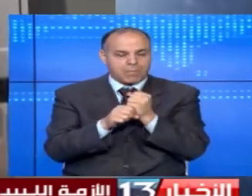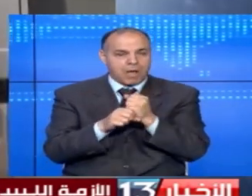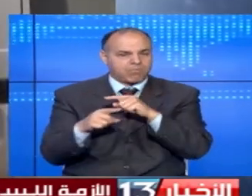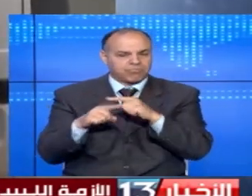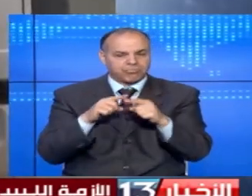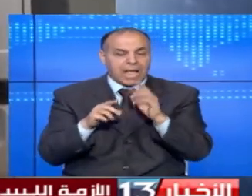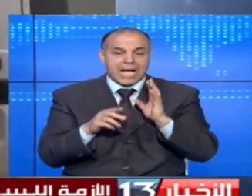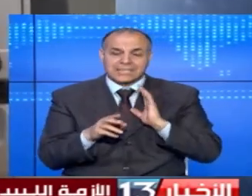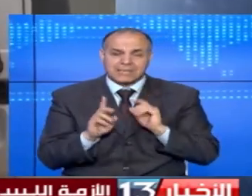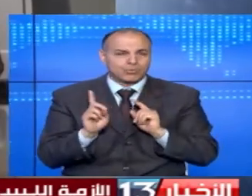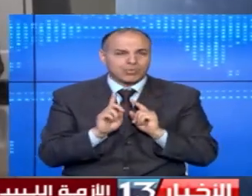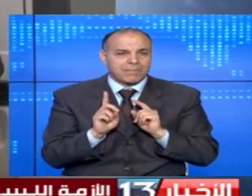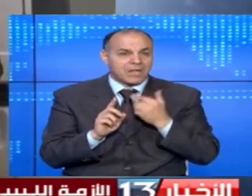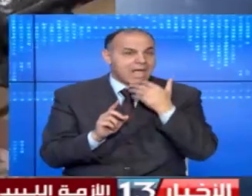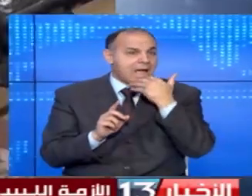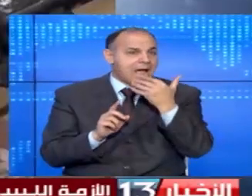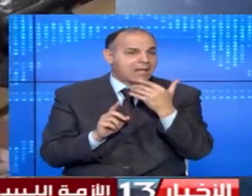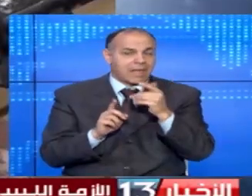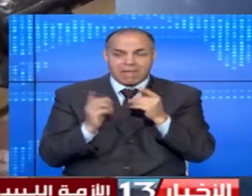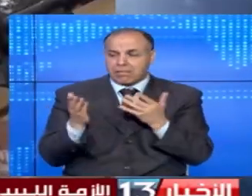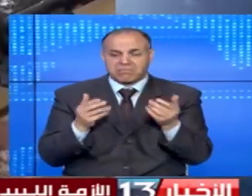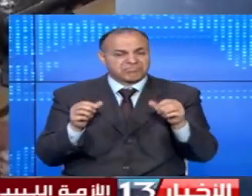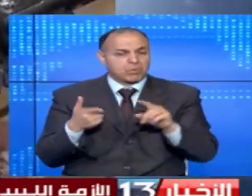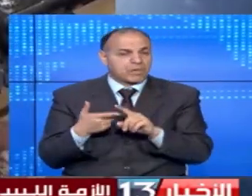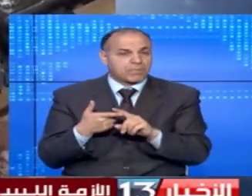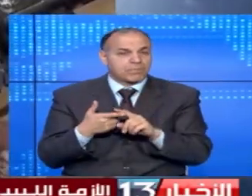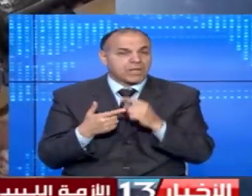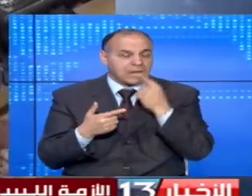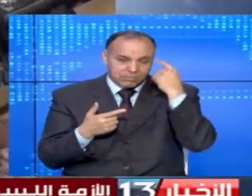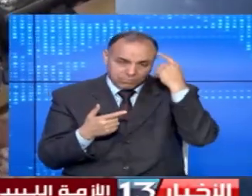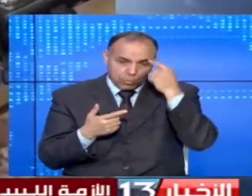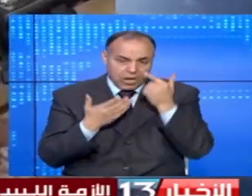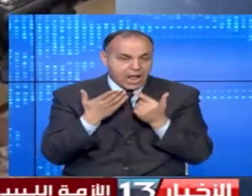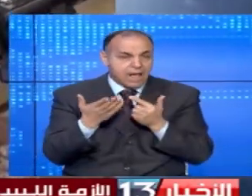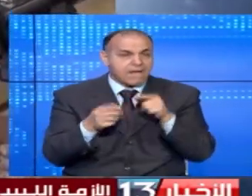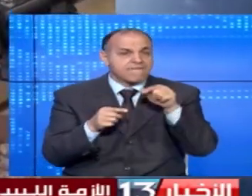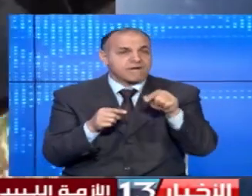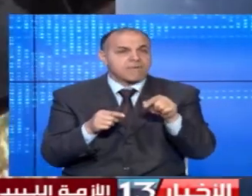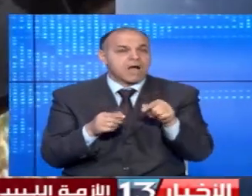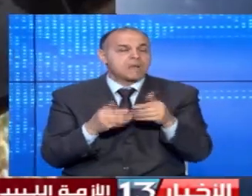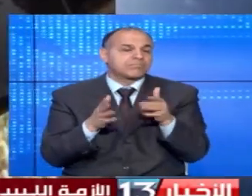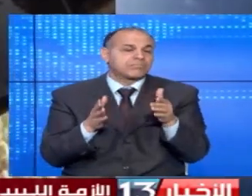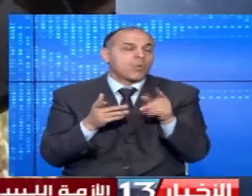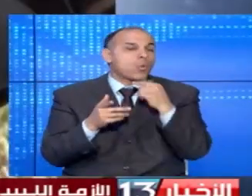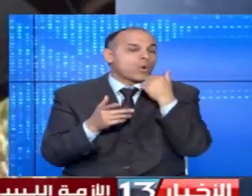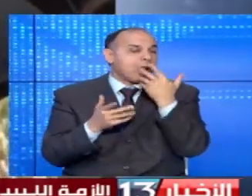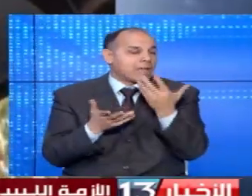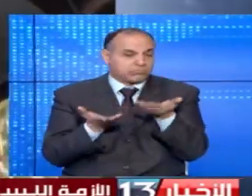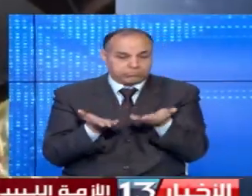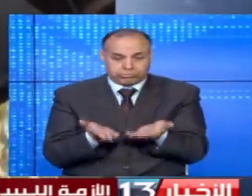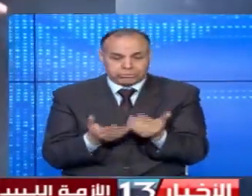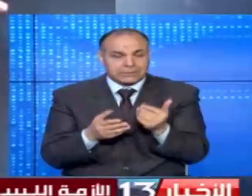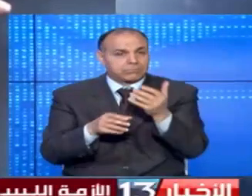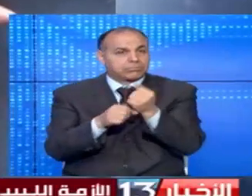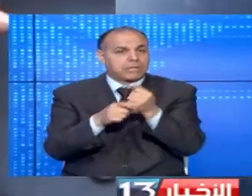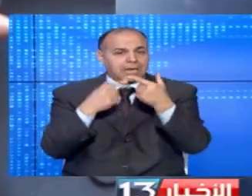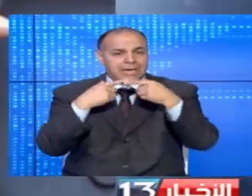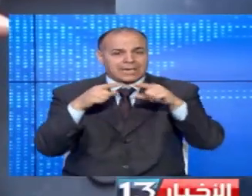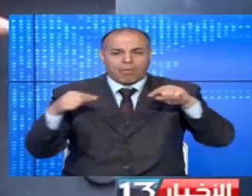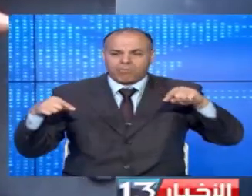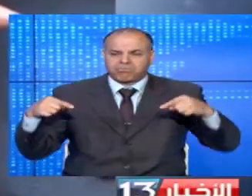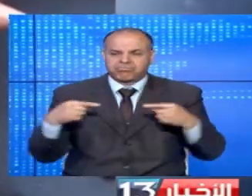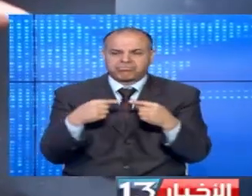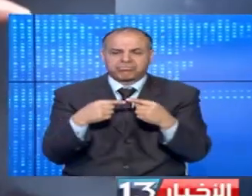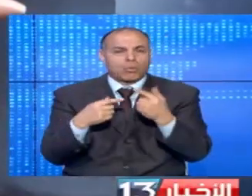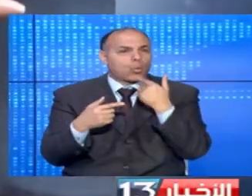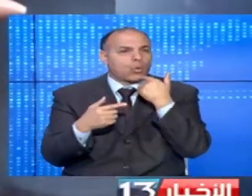عسكريا بالنسبه الى اي احد لافتا النظر الى ان هناك نافذه تنفتح حاليا من اجل تحرير النزاع من اي